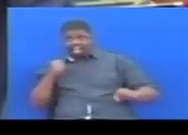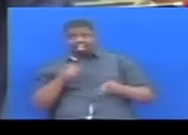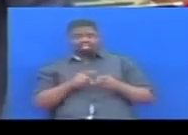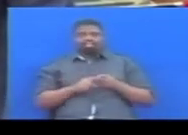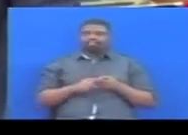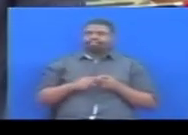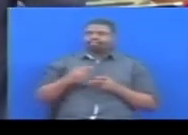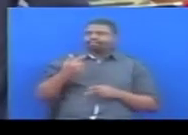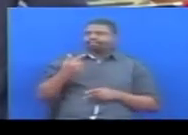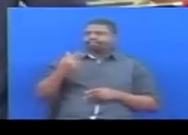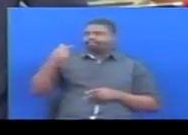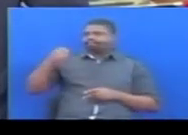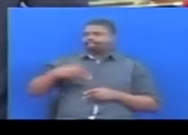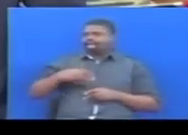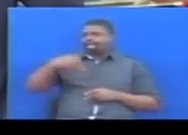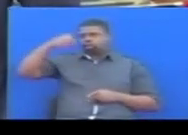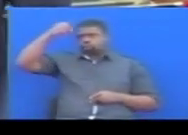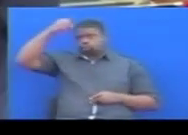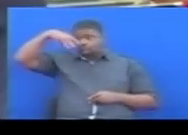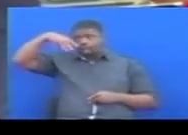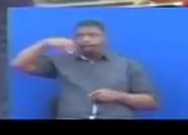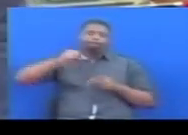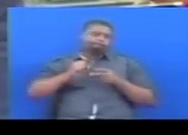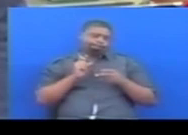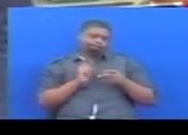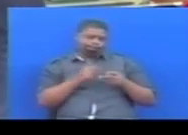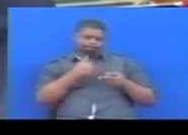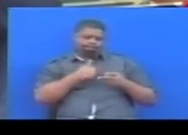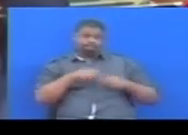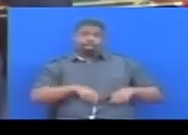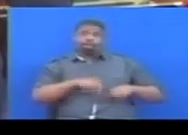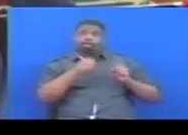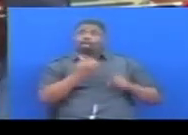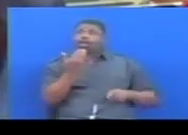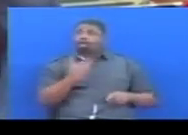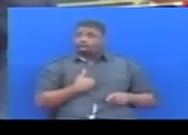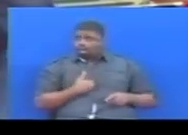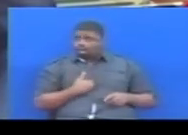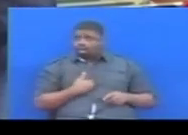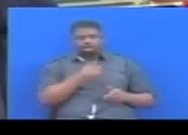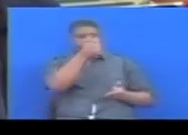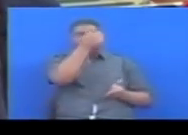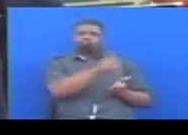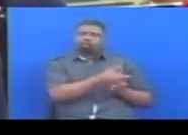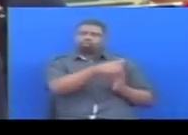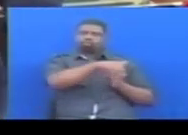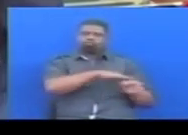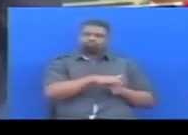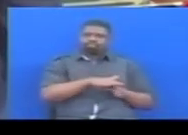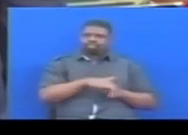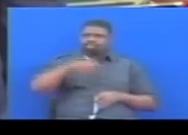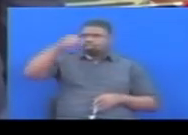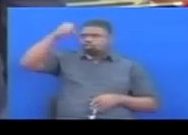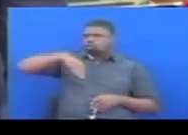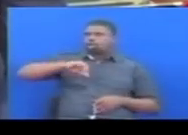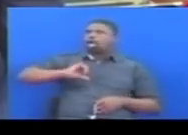sola, na kwa mamlaka niliyo nayo nikaamua kwamba sasa matumizi ya sola